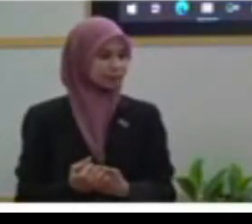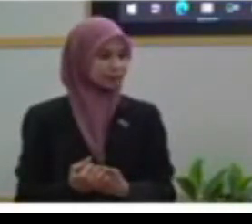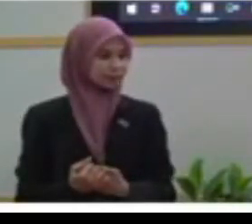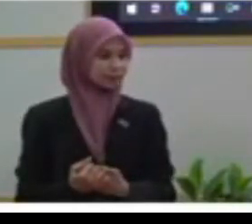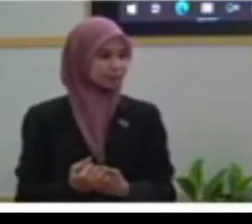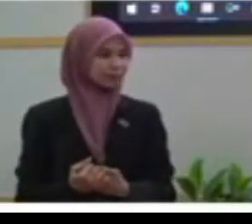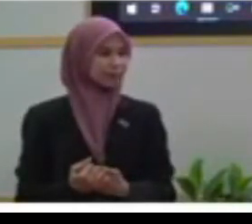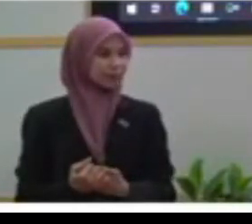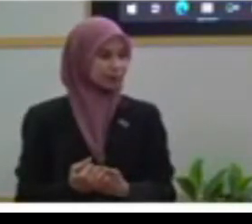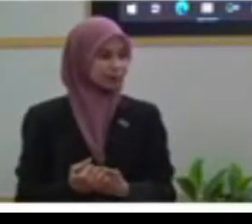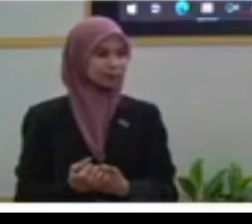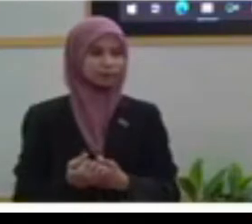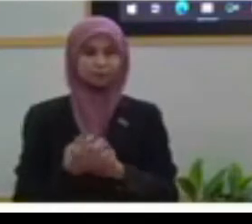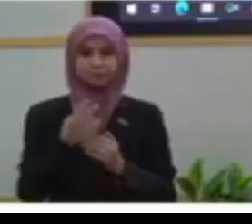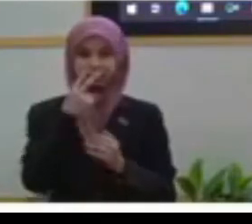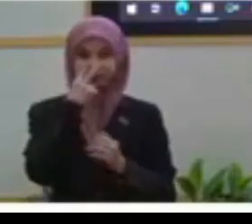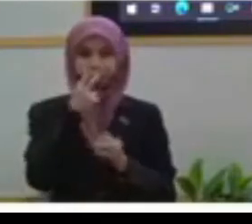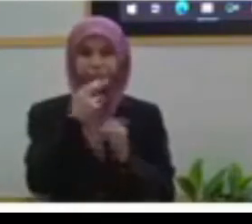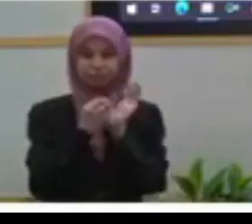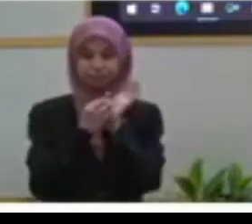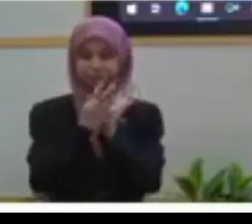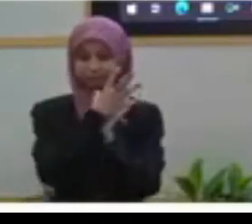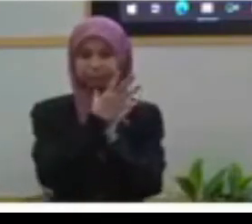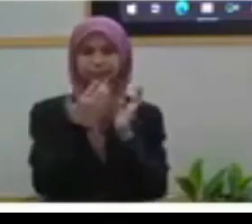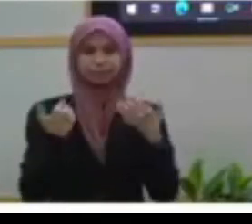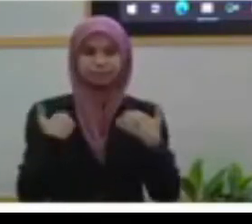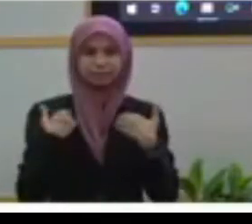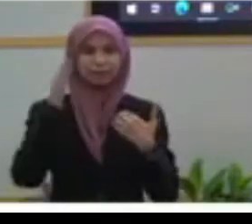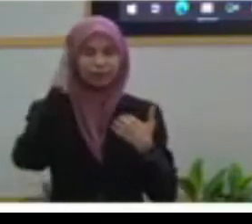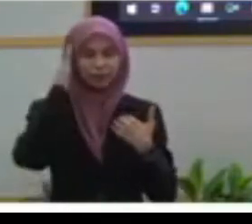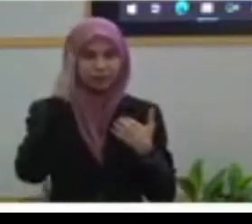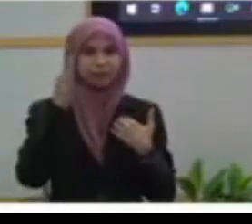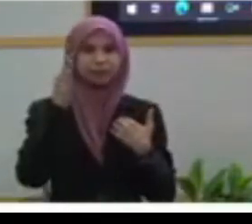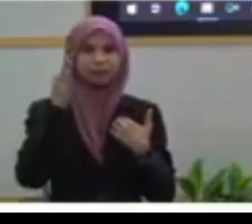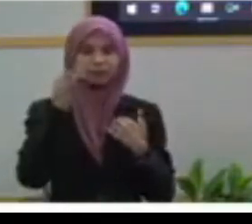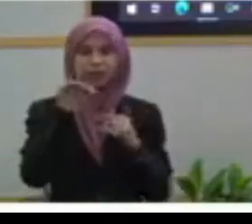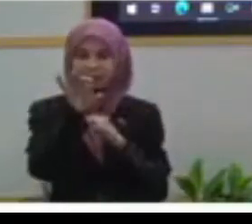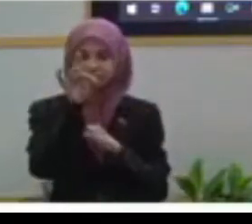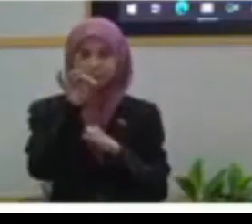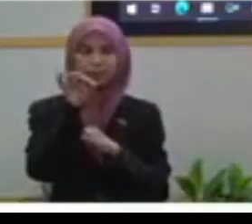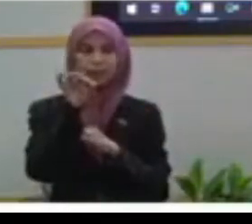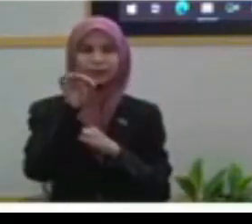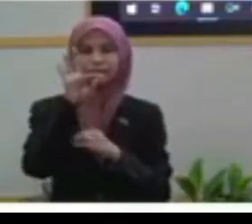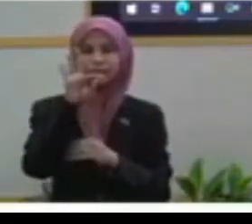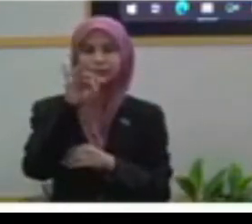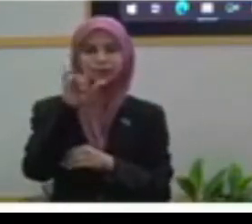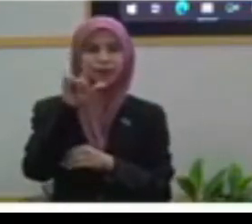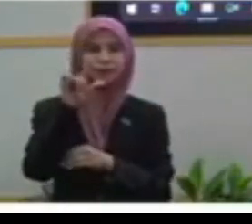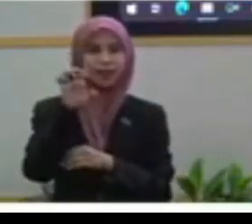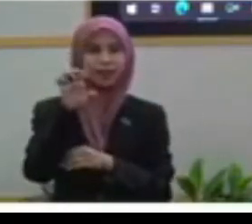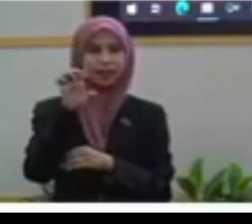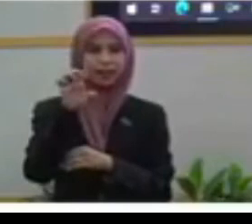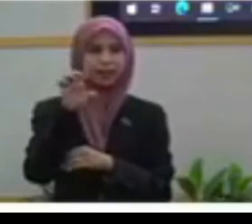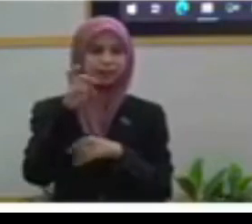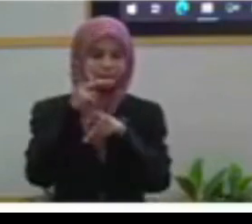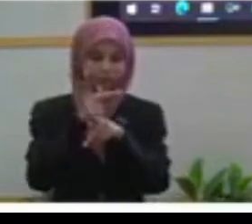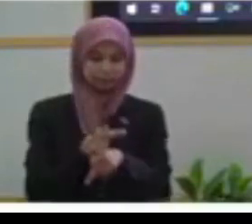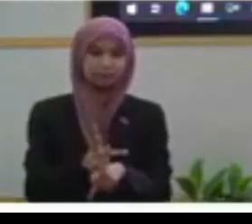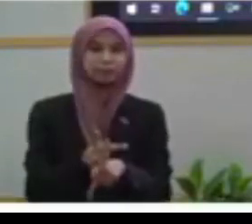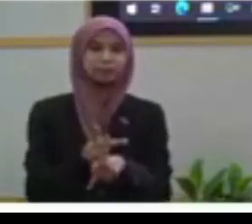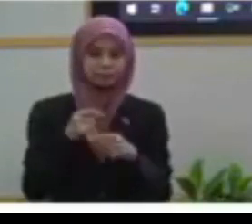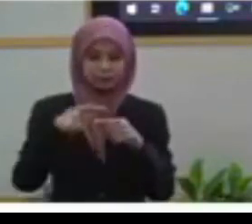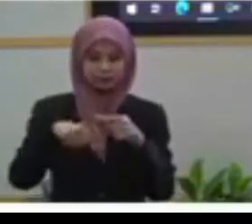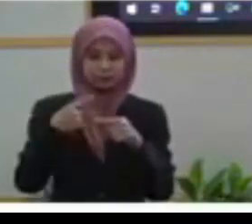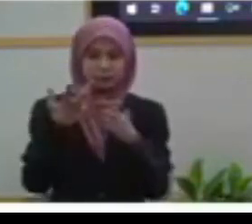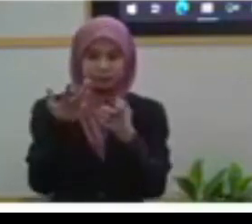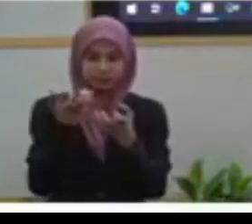Okey, ini lampiran. Bila dia isi tadi, dia akan isi lampiran. Choose file. Tuan-tuan dan puan-puan, bila nak